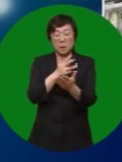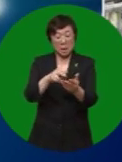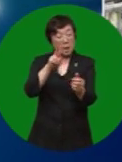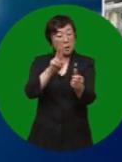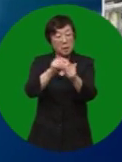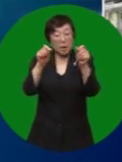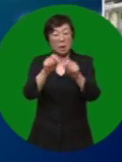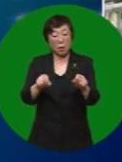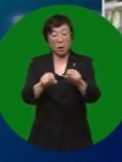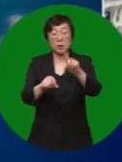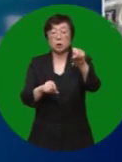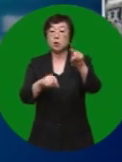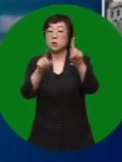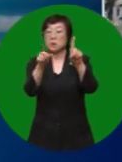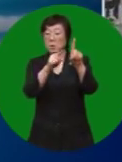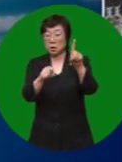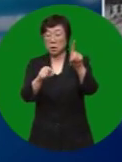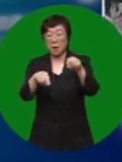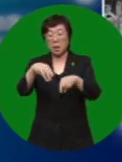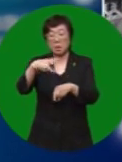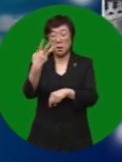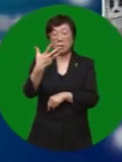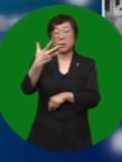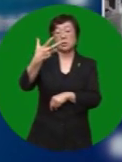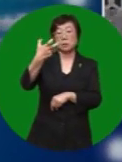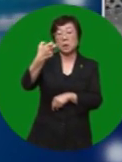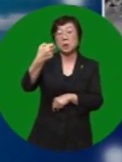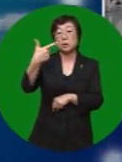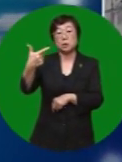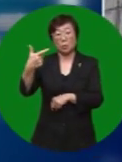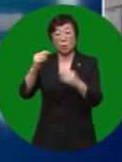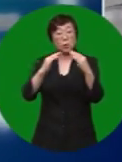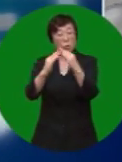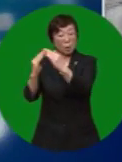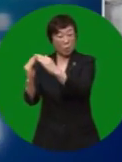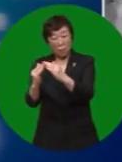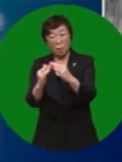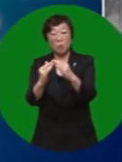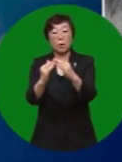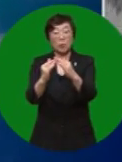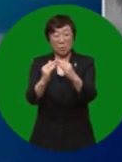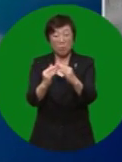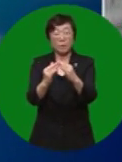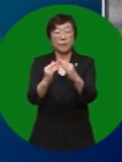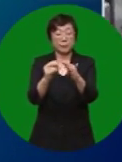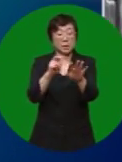ては11人で376棟 の、 建物を、